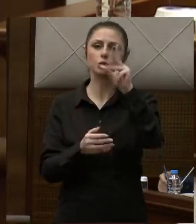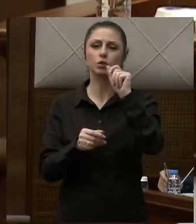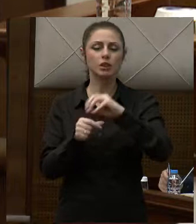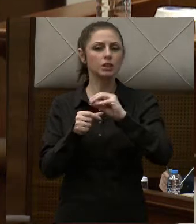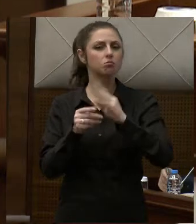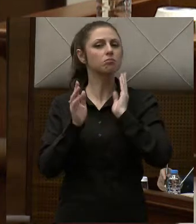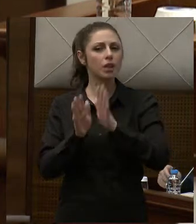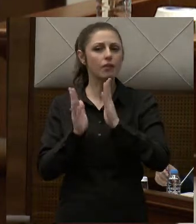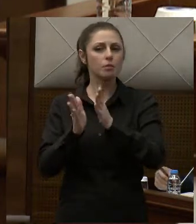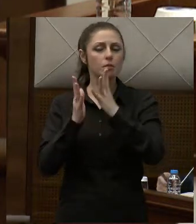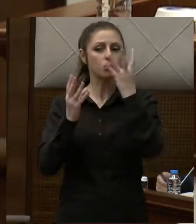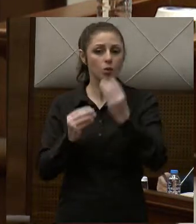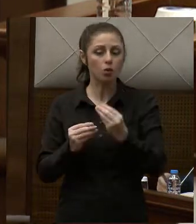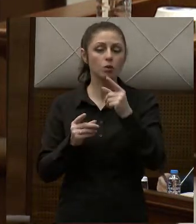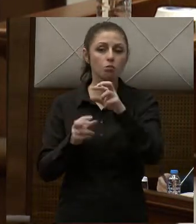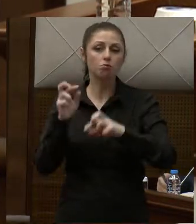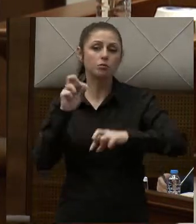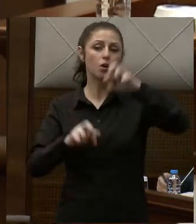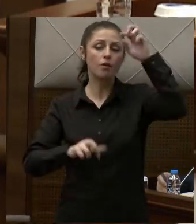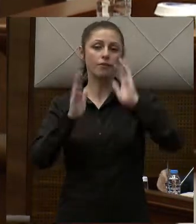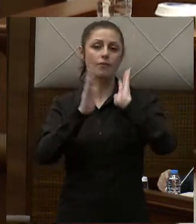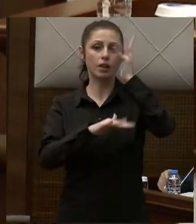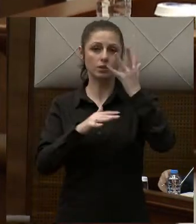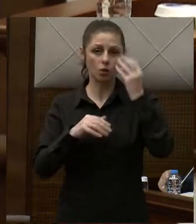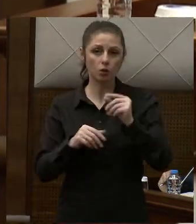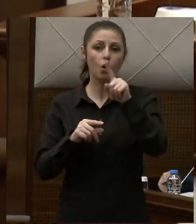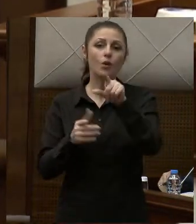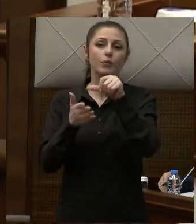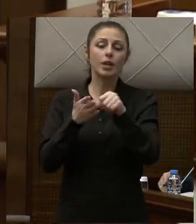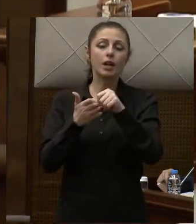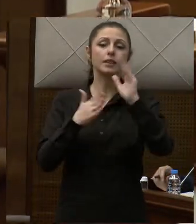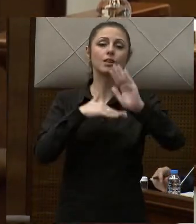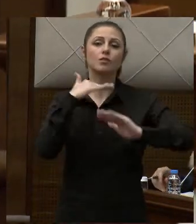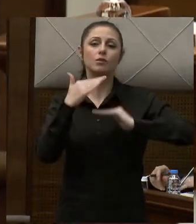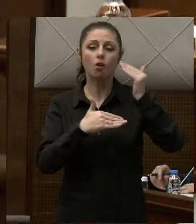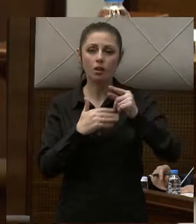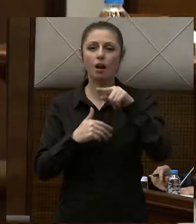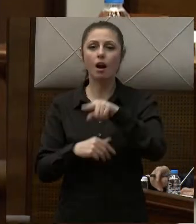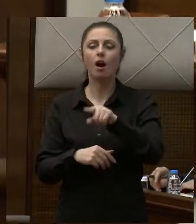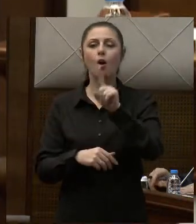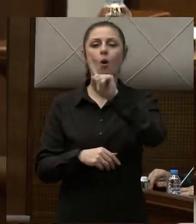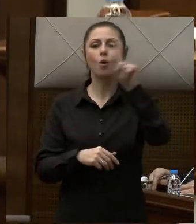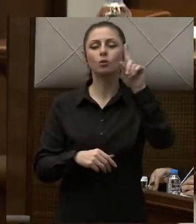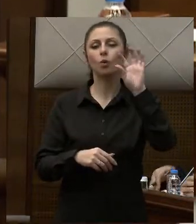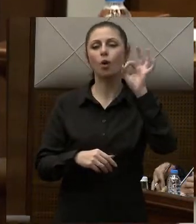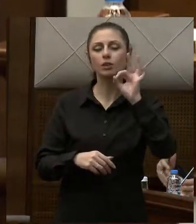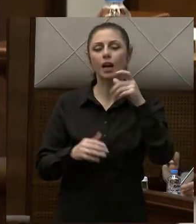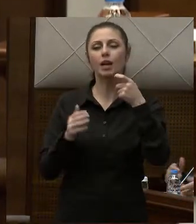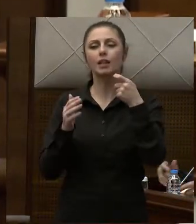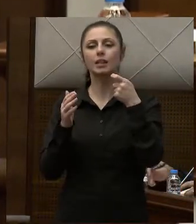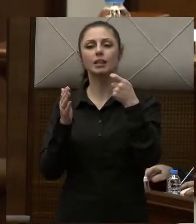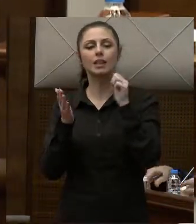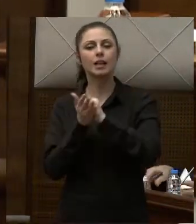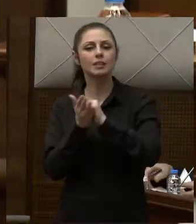etti. İşte o tarihten sonra 10 Ocak Çalışan Gazeteciler Bayramı olarak kutlandı.